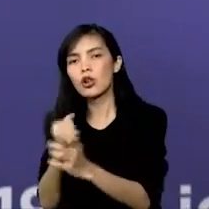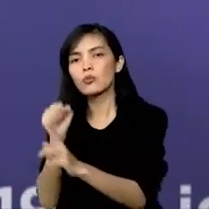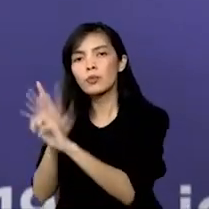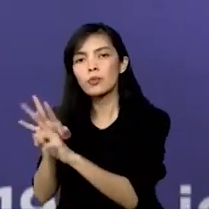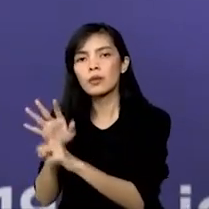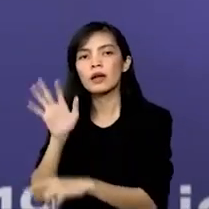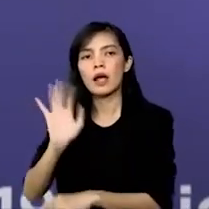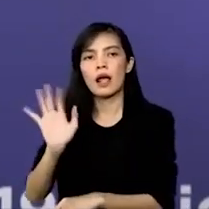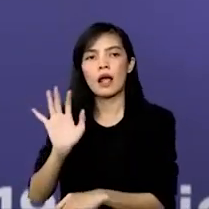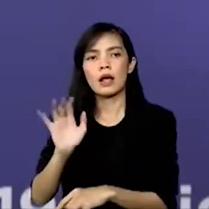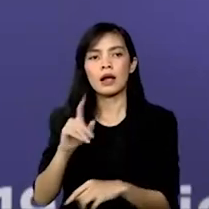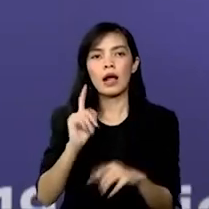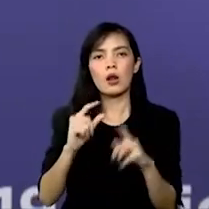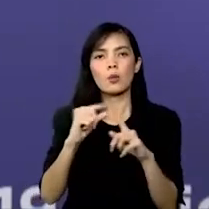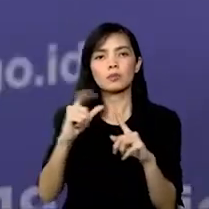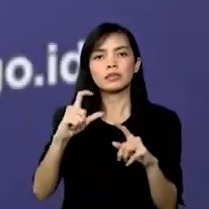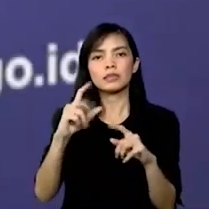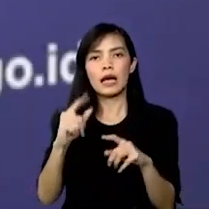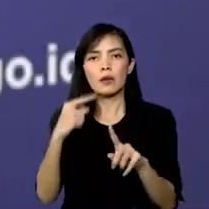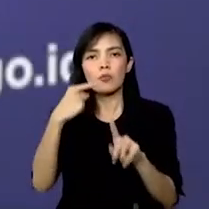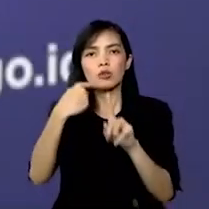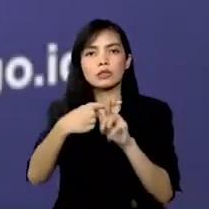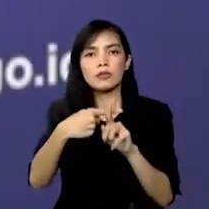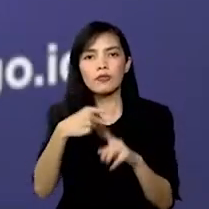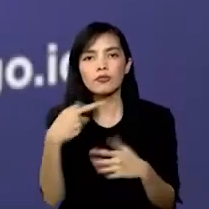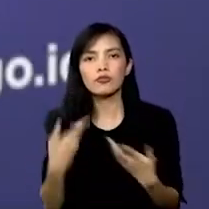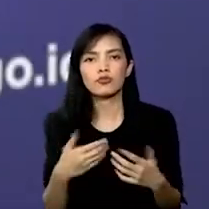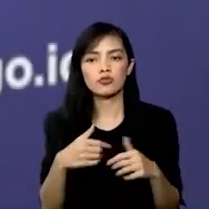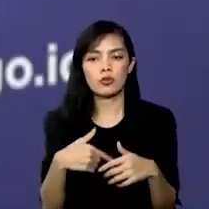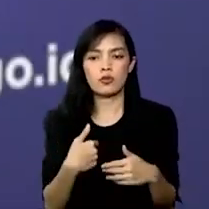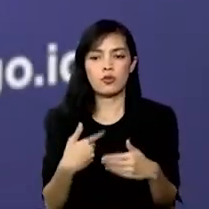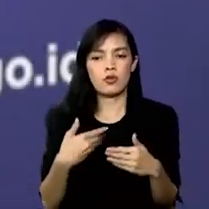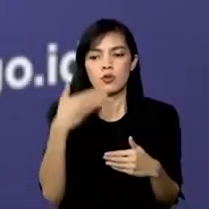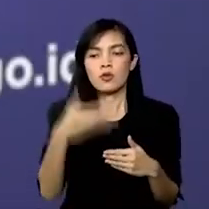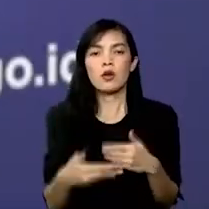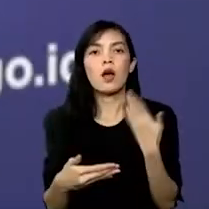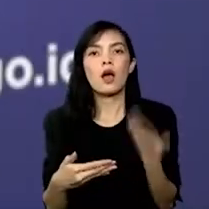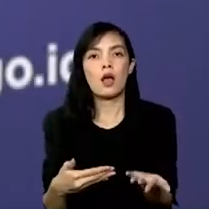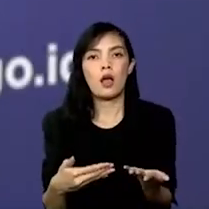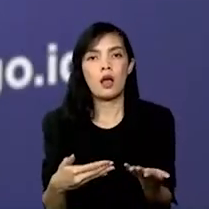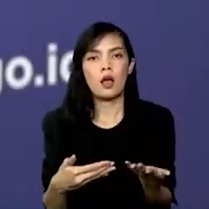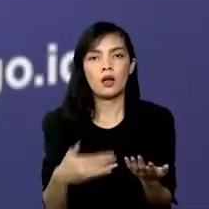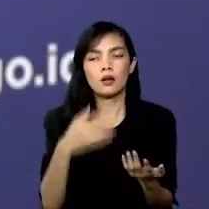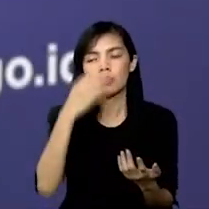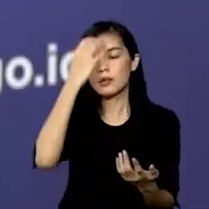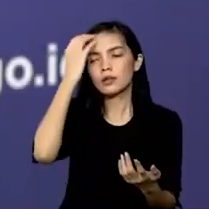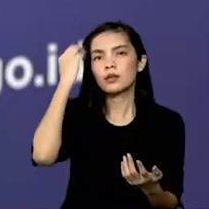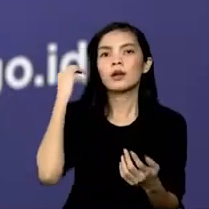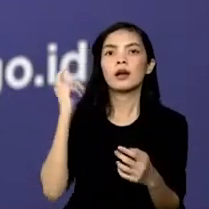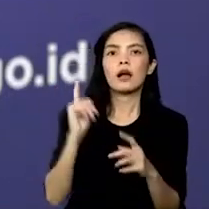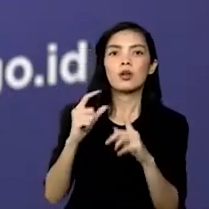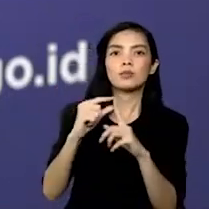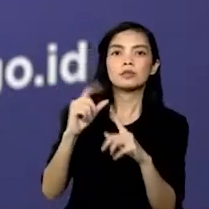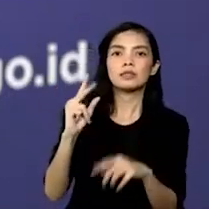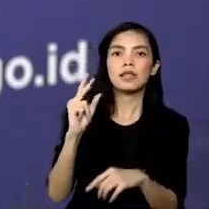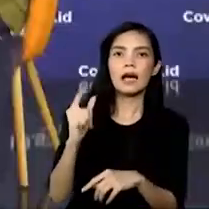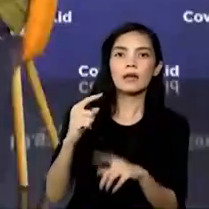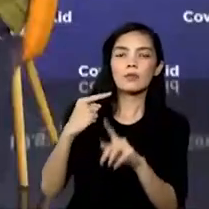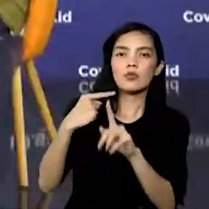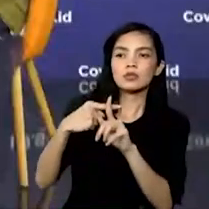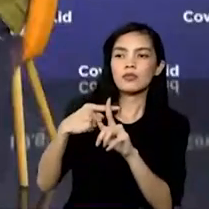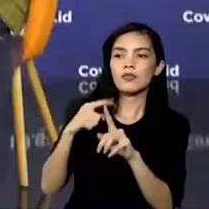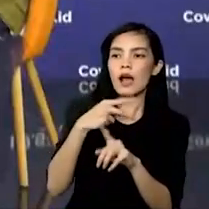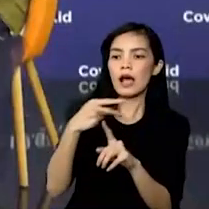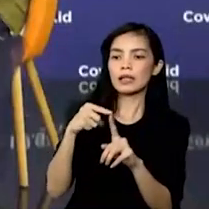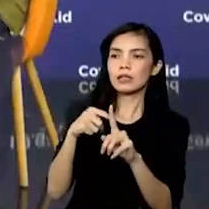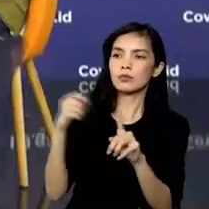kalau kemudian PC airnya positif apa yang kemudian kejadian kalau BCR nya positif biasanya juga sudah ada